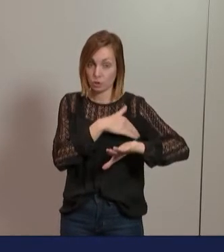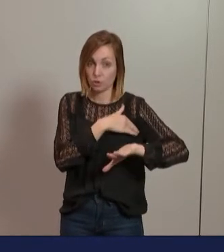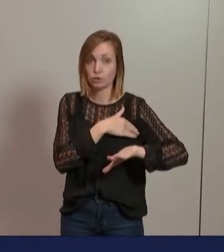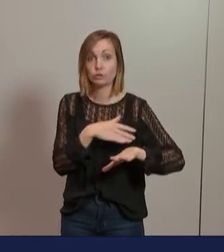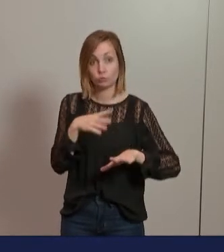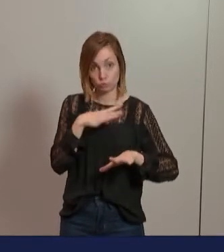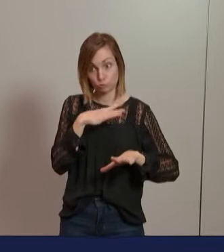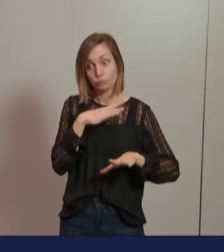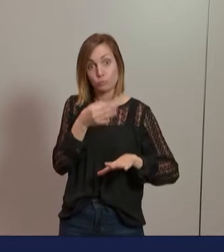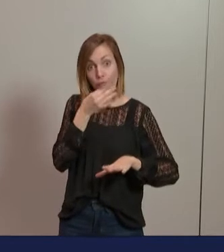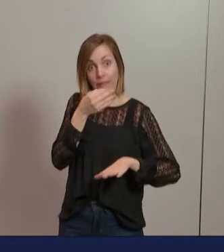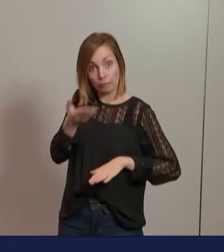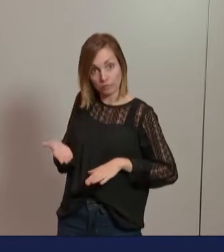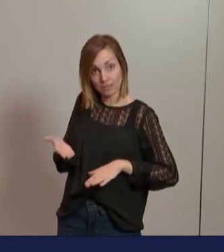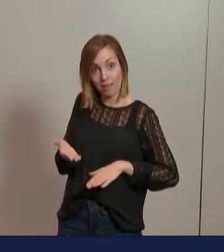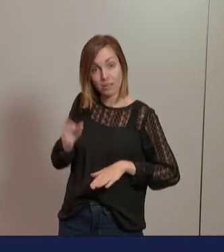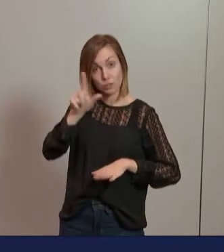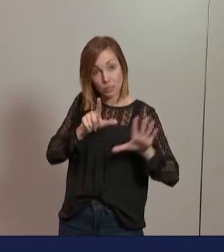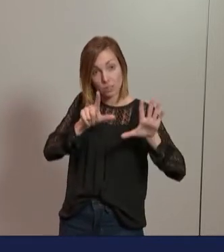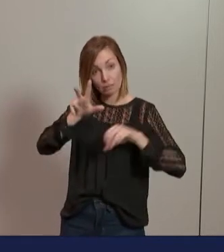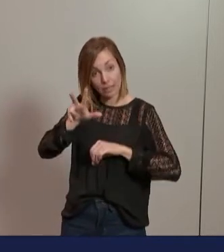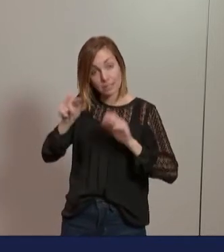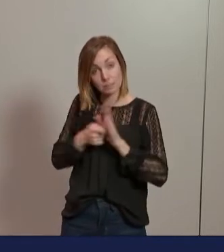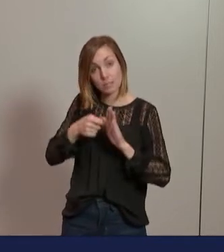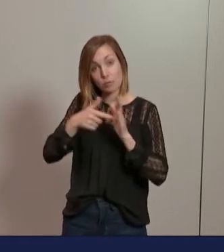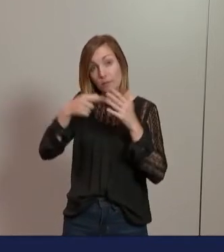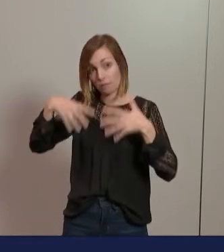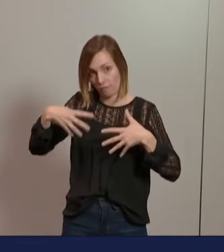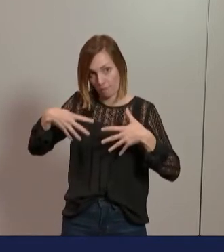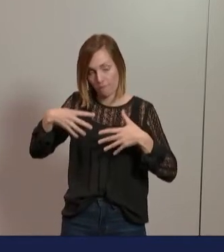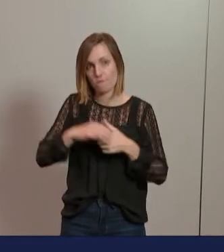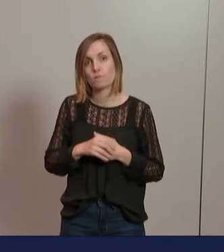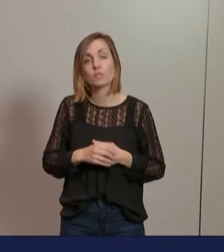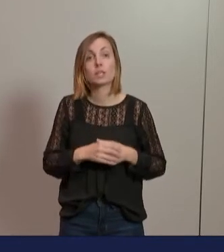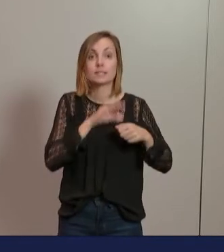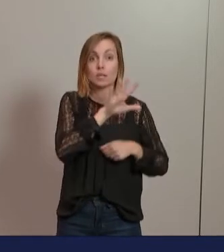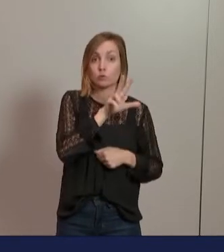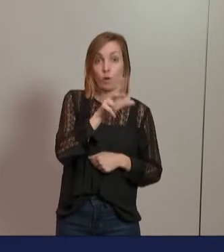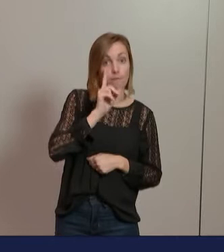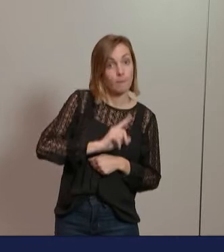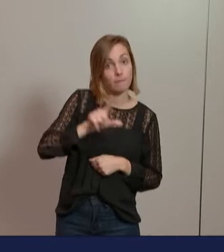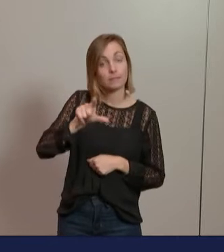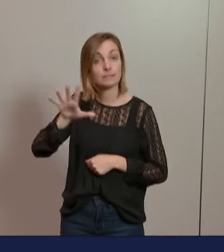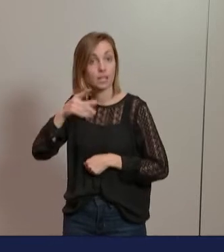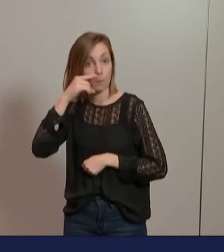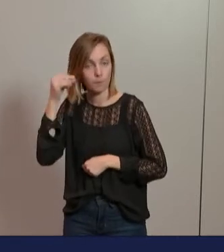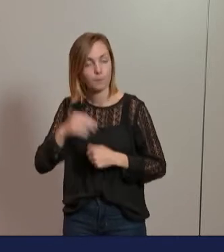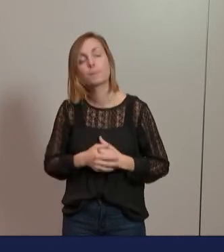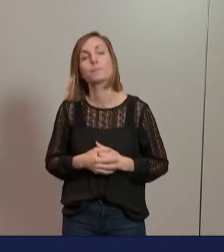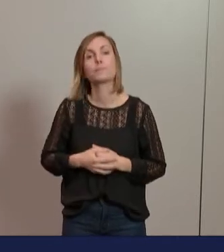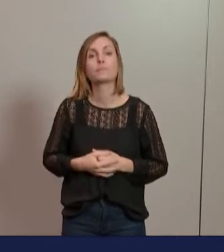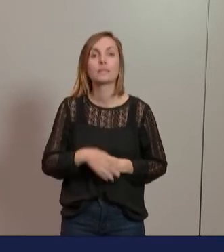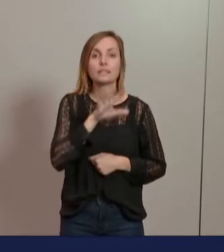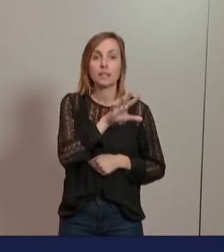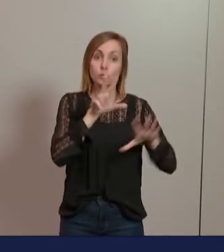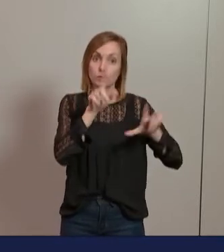d'emploi. On avait 73 en 2019. 53 femmes et 25 hommes.